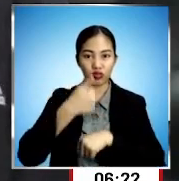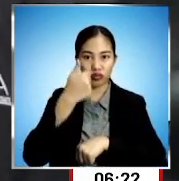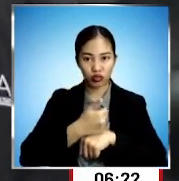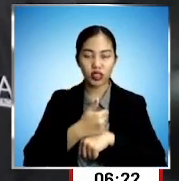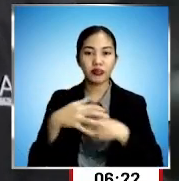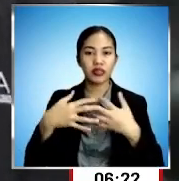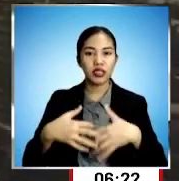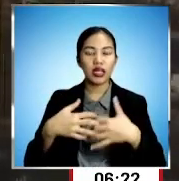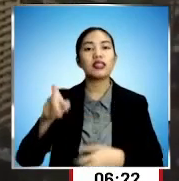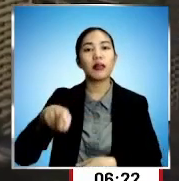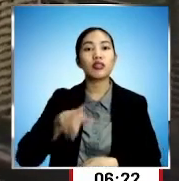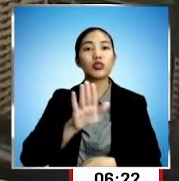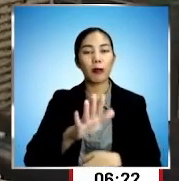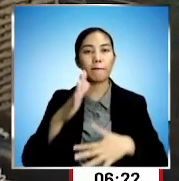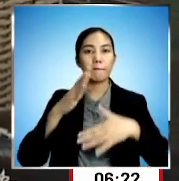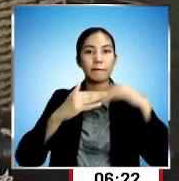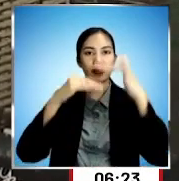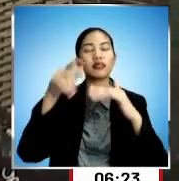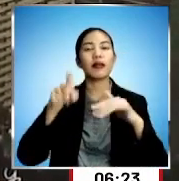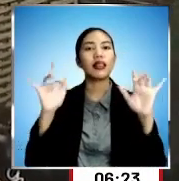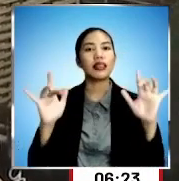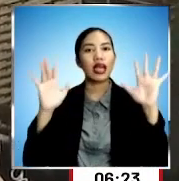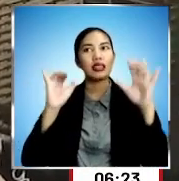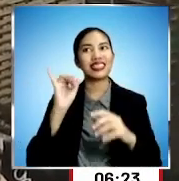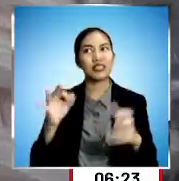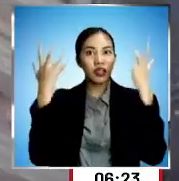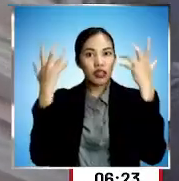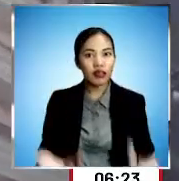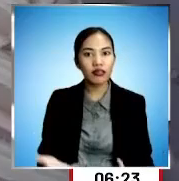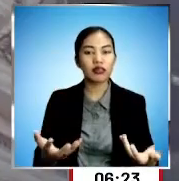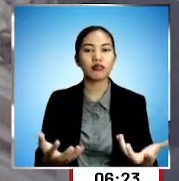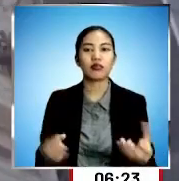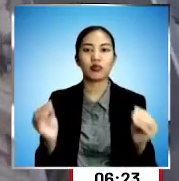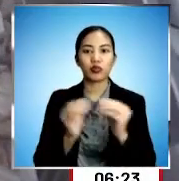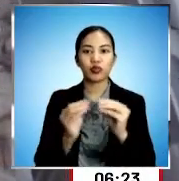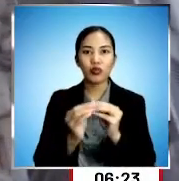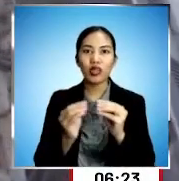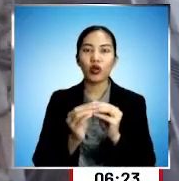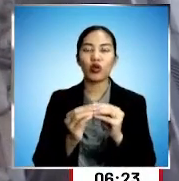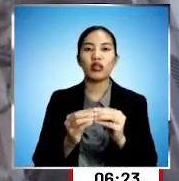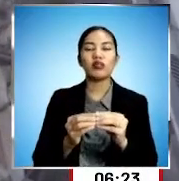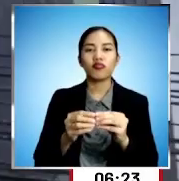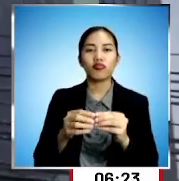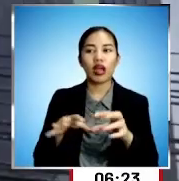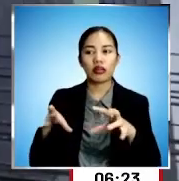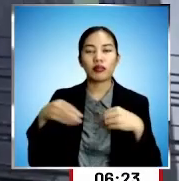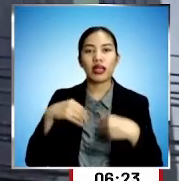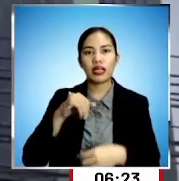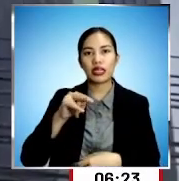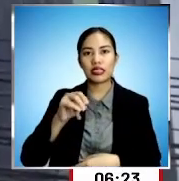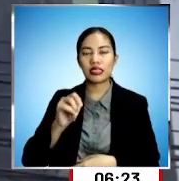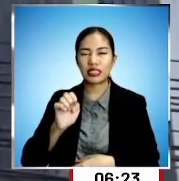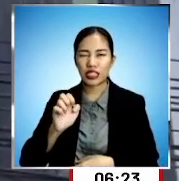magaan kasi kung mabigat, mas malaki yung inertia na ina-absorb ng isang building. Kaya dapat lightweight. So kung meron kayong mga mabigat